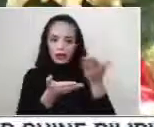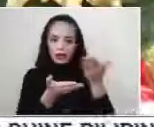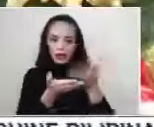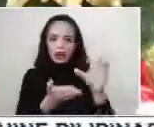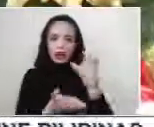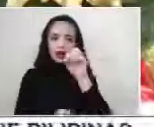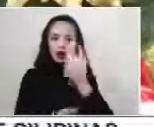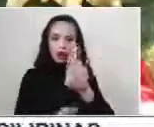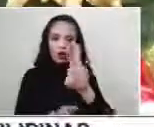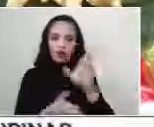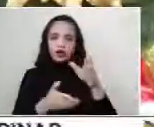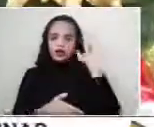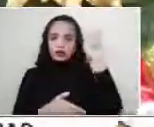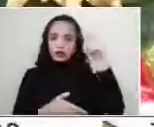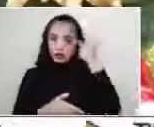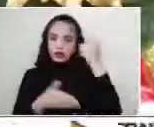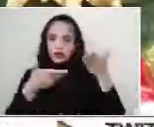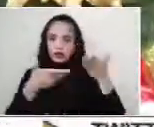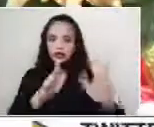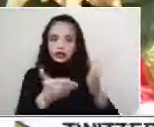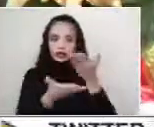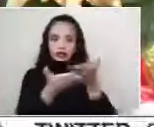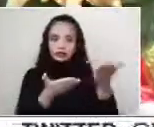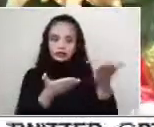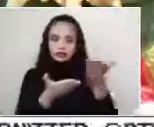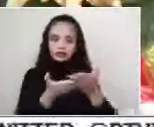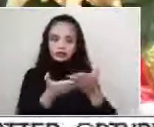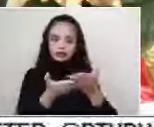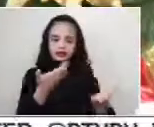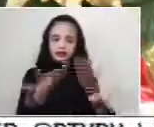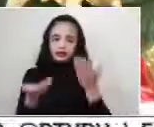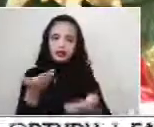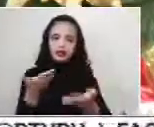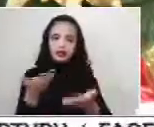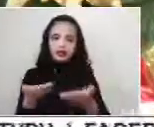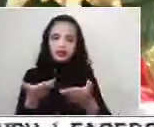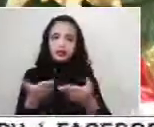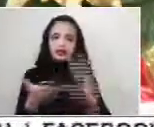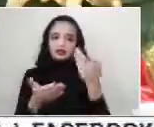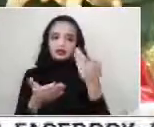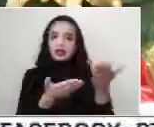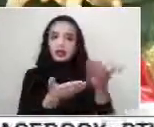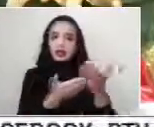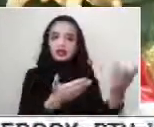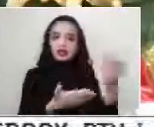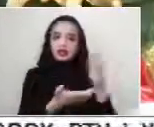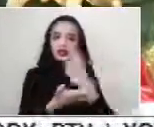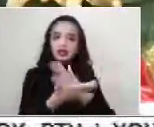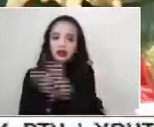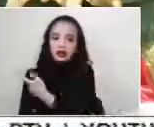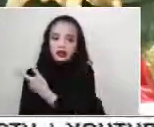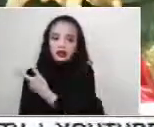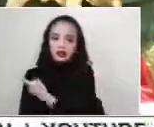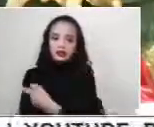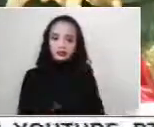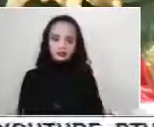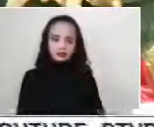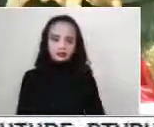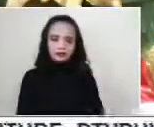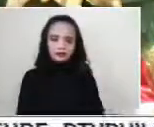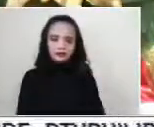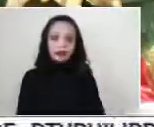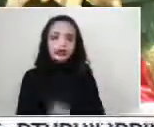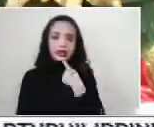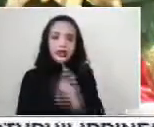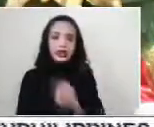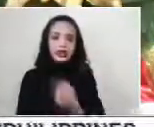showbiz couple na sina Maine Mendoza at Arjo Atayde. Nag-celebrate po ng kanilang second anniversary. Ang buong detalye, panoorin